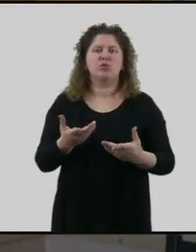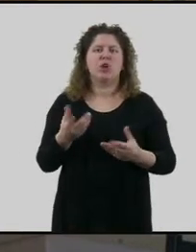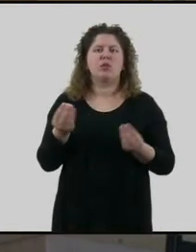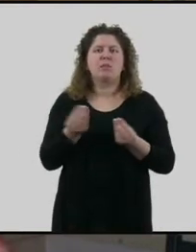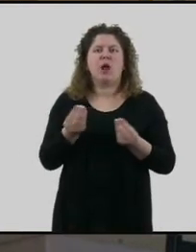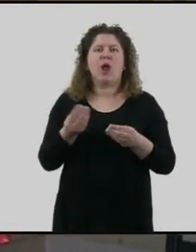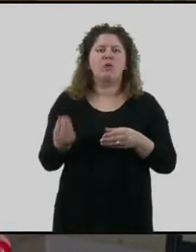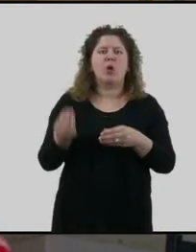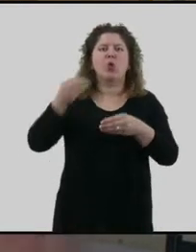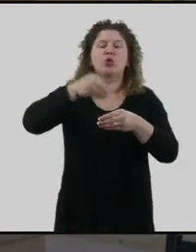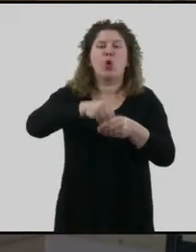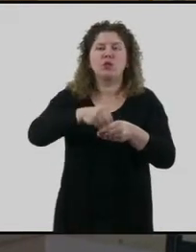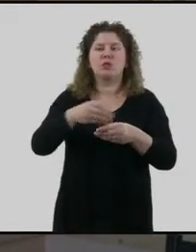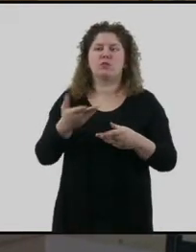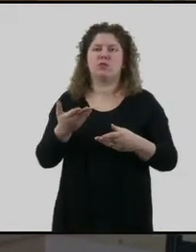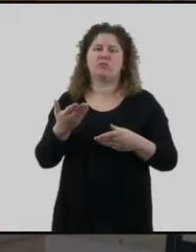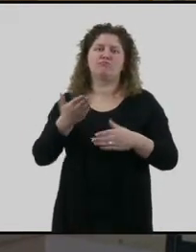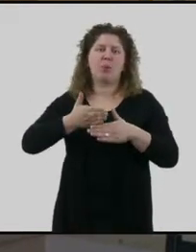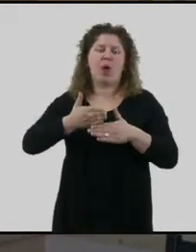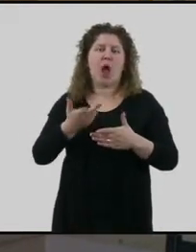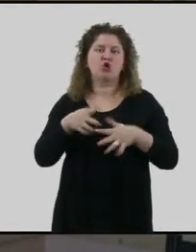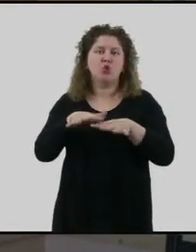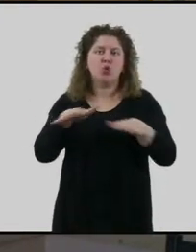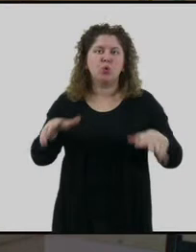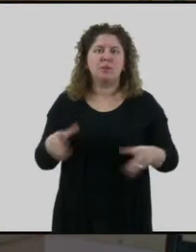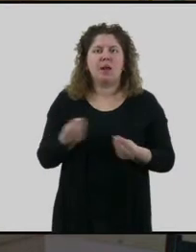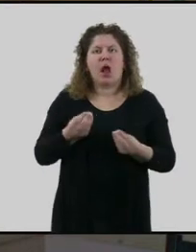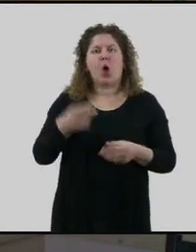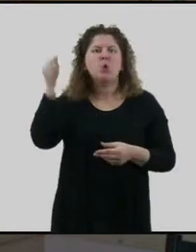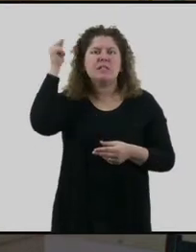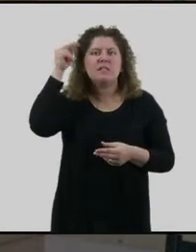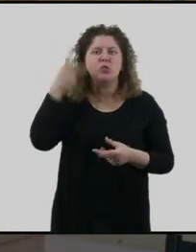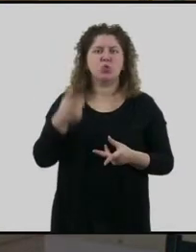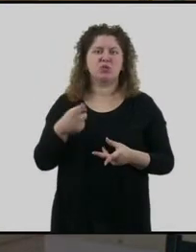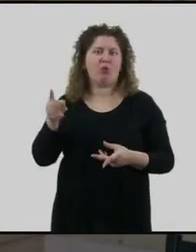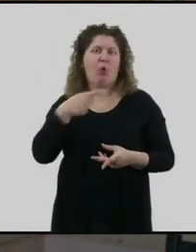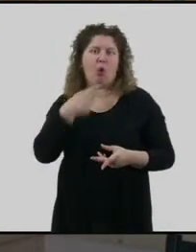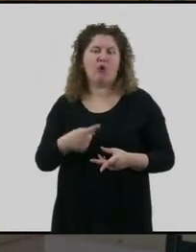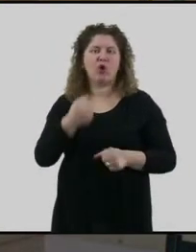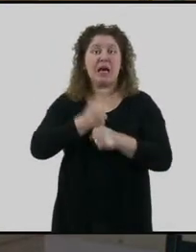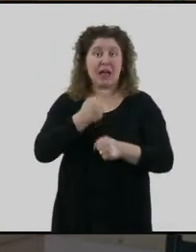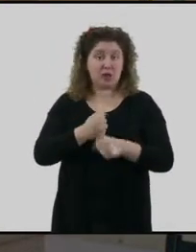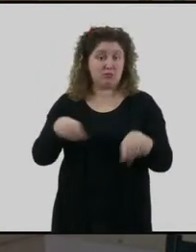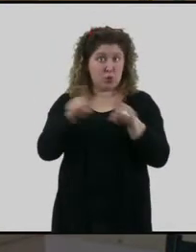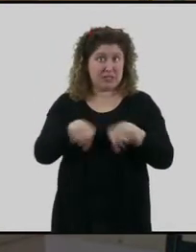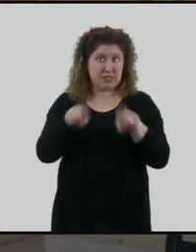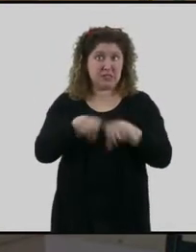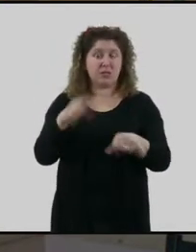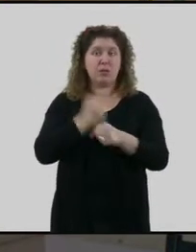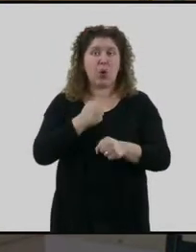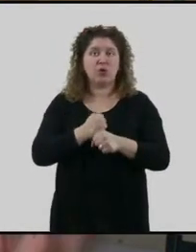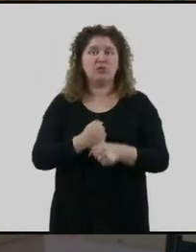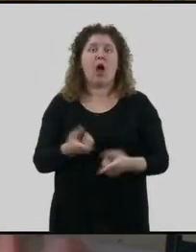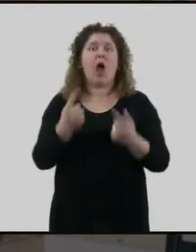neki dodatni pomagač ljudima, jer nekako nam iskustvo govori da radimo isti posao s time da u biti